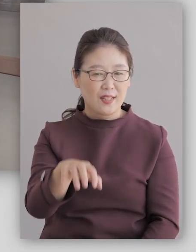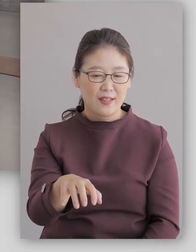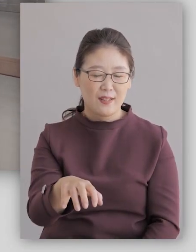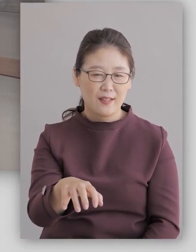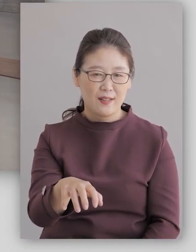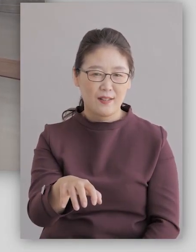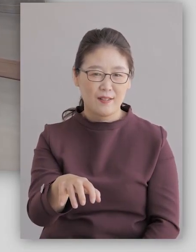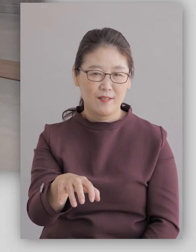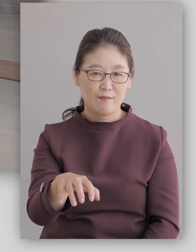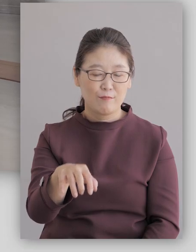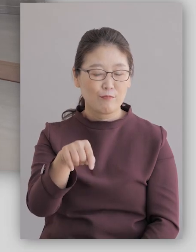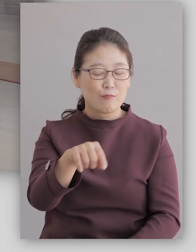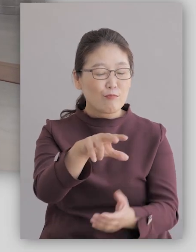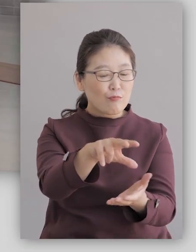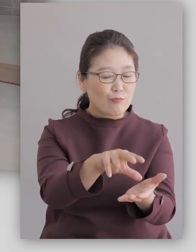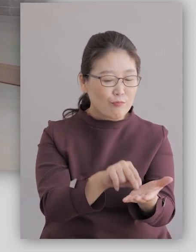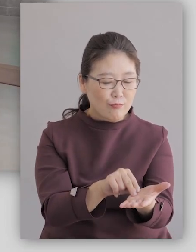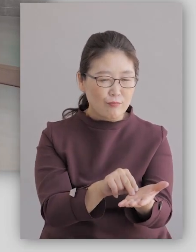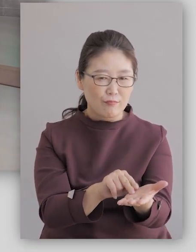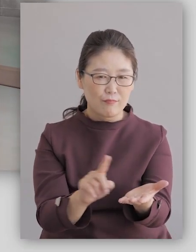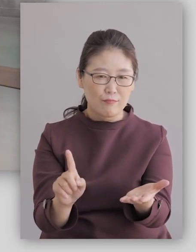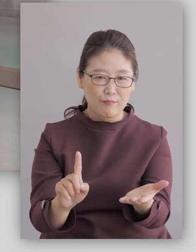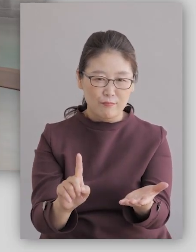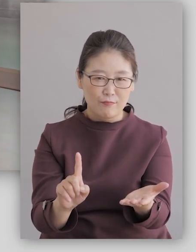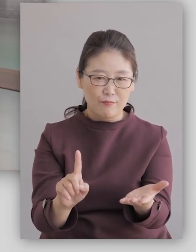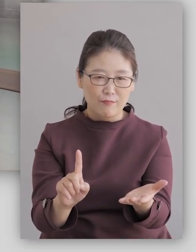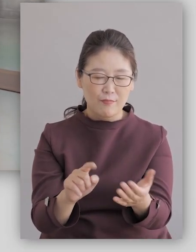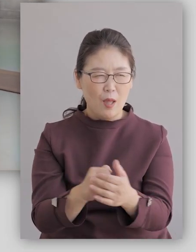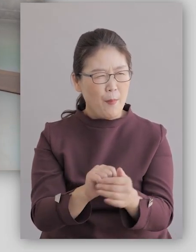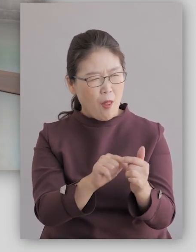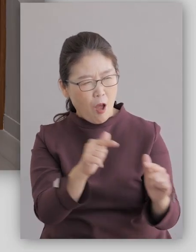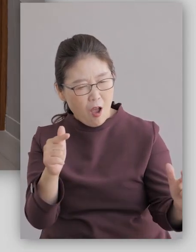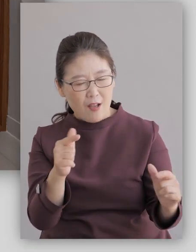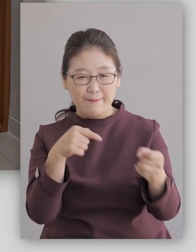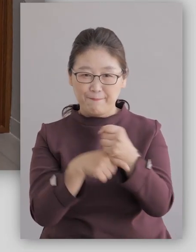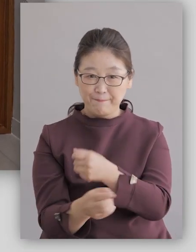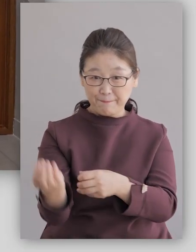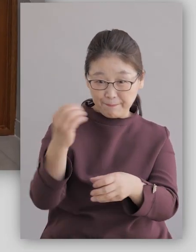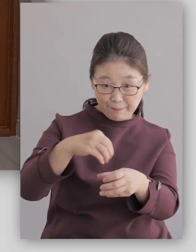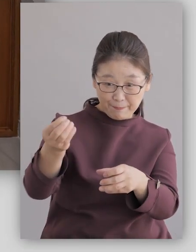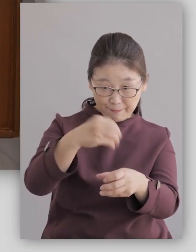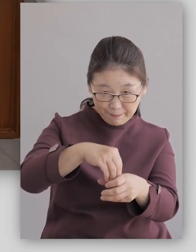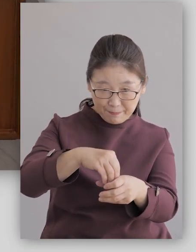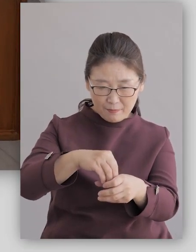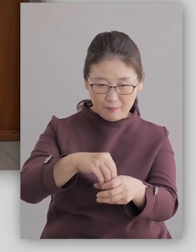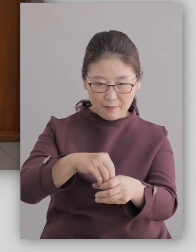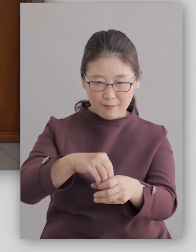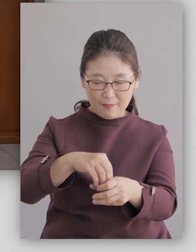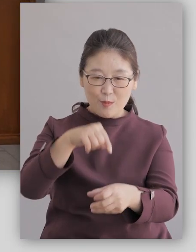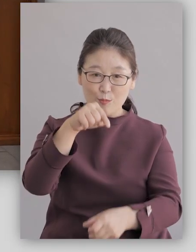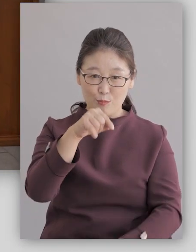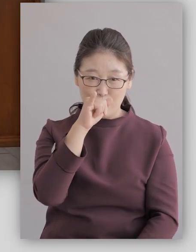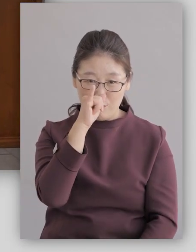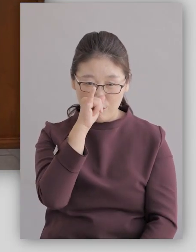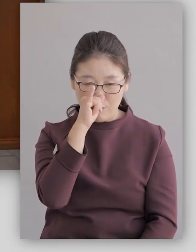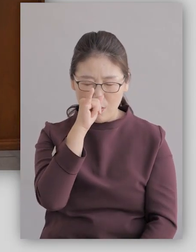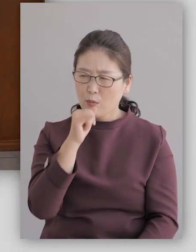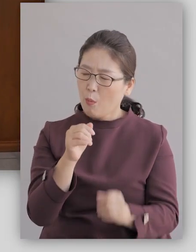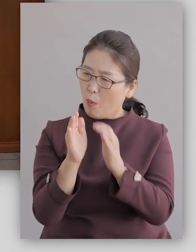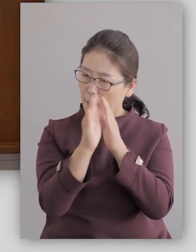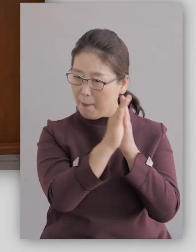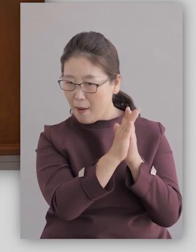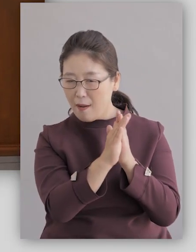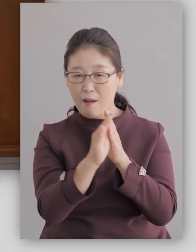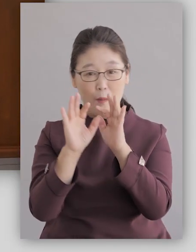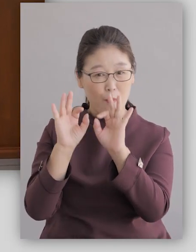광장이라는 이러한 주제어는 포괄적이고 다방면의 것들을 모두 끌어안지만 한편으로